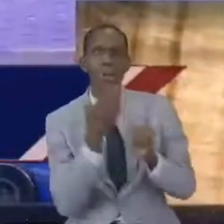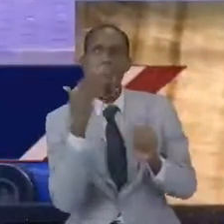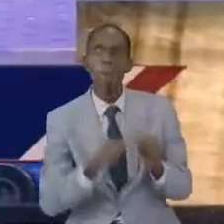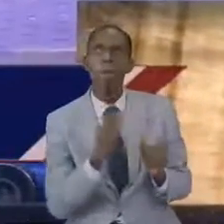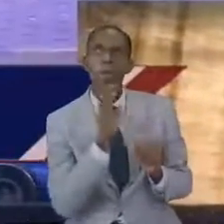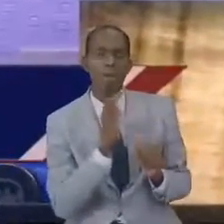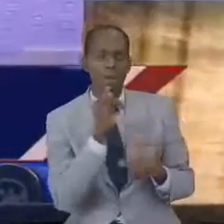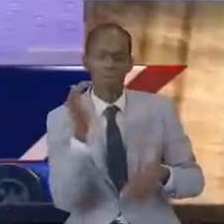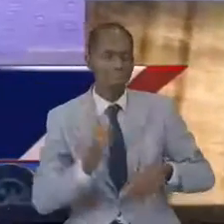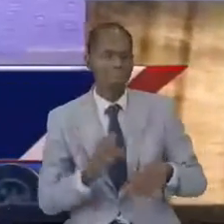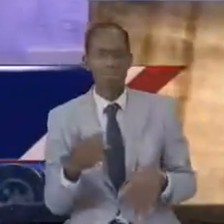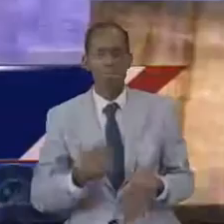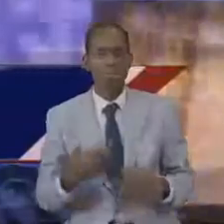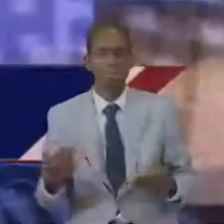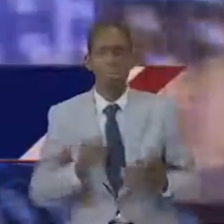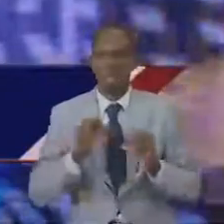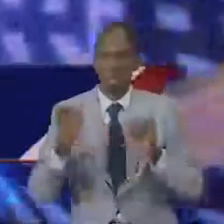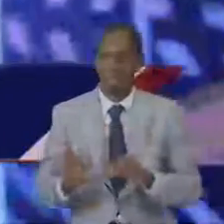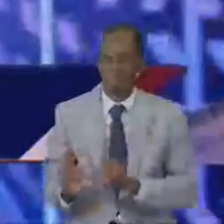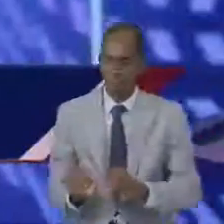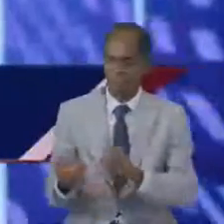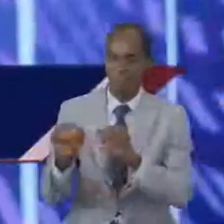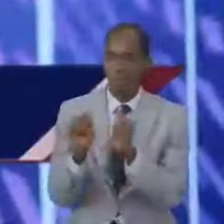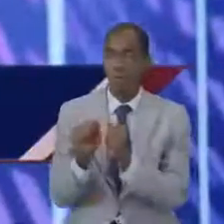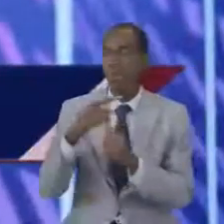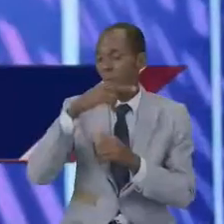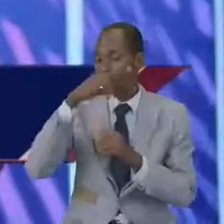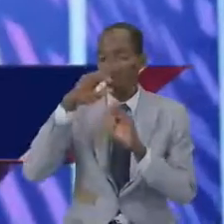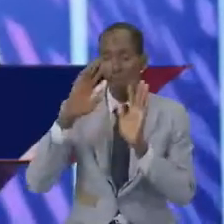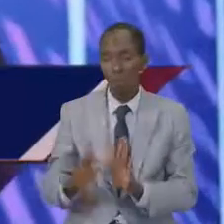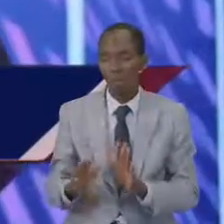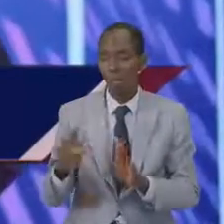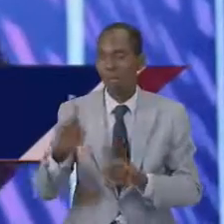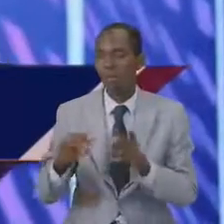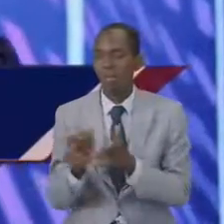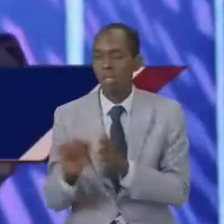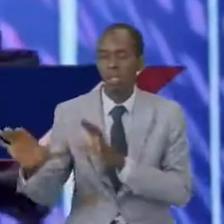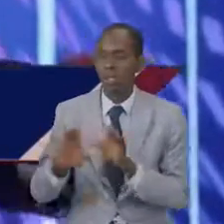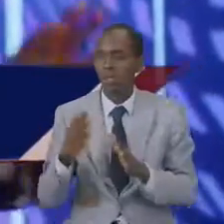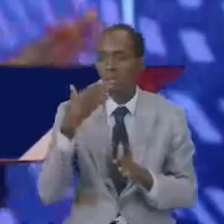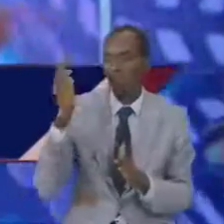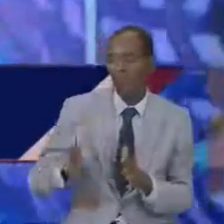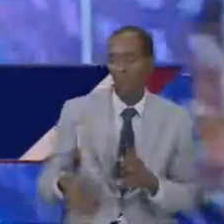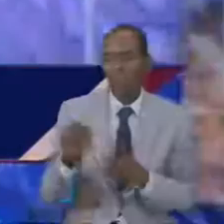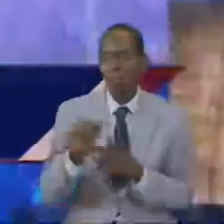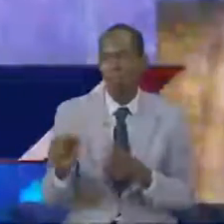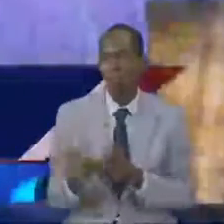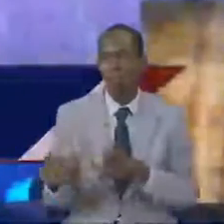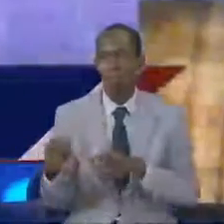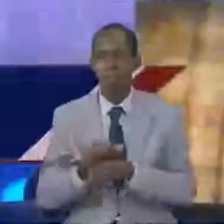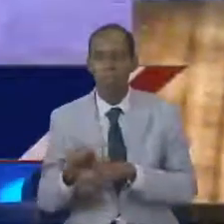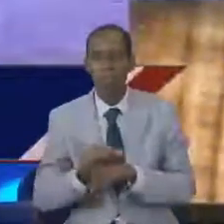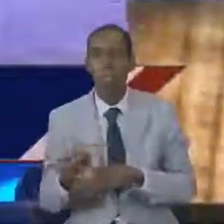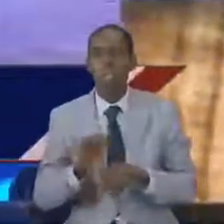au club de bandit ils peuvent rien me faire je peux aller avec les prostituées ce qui commettent de l'immoralité je